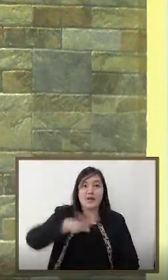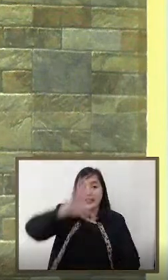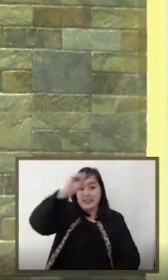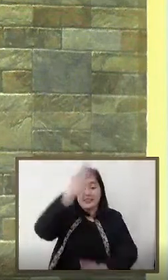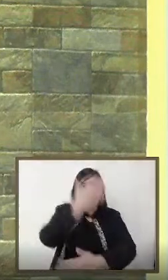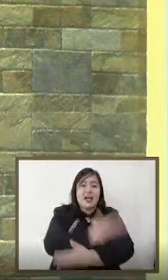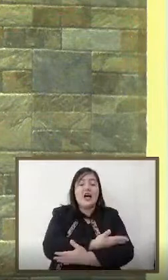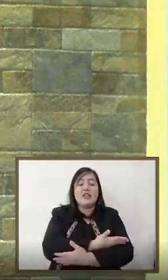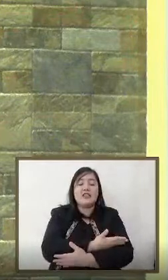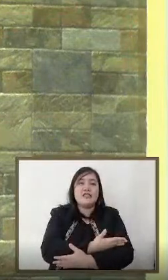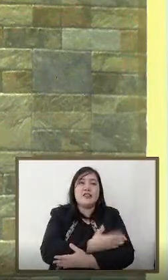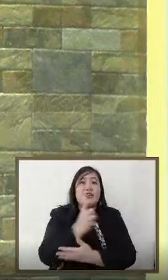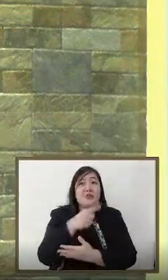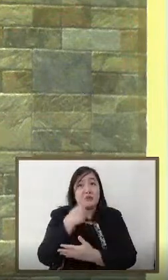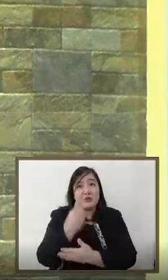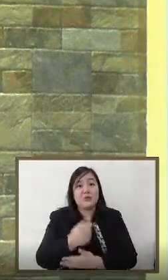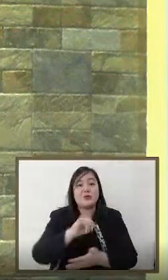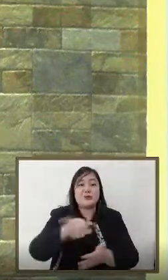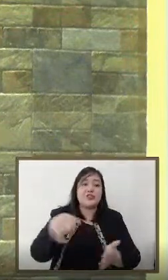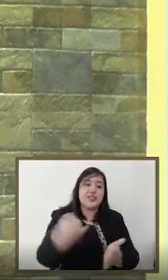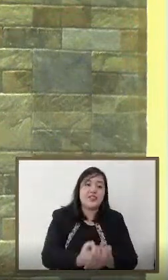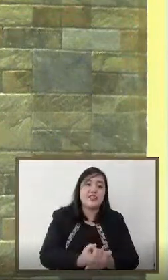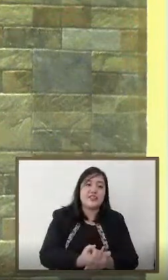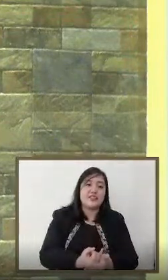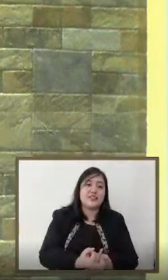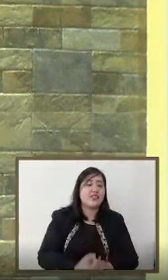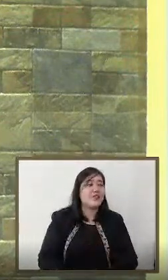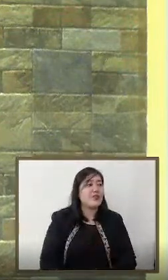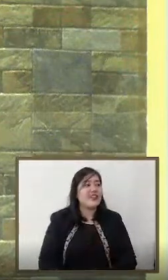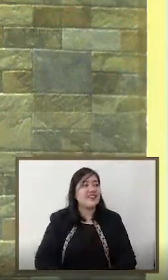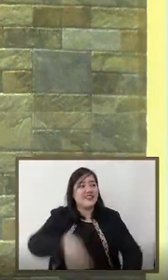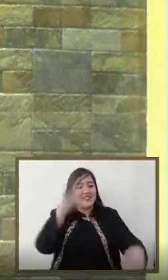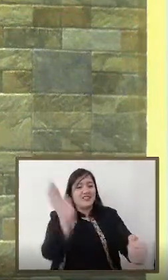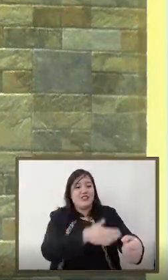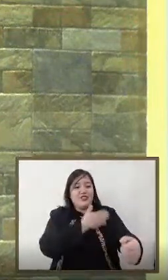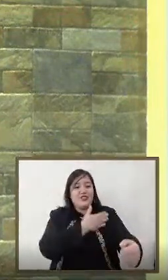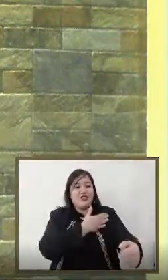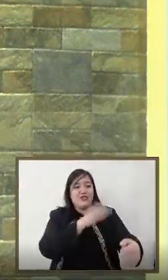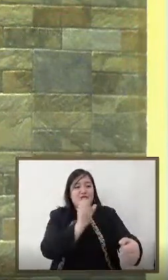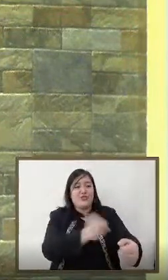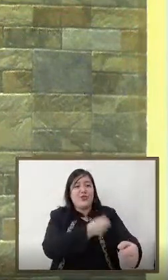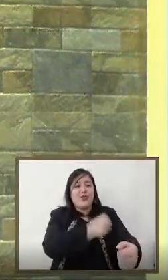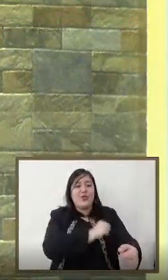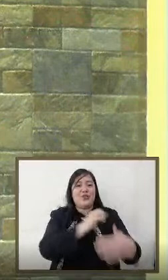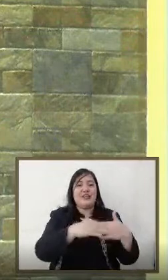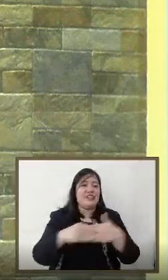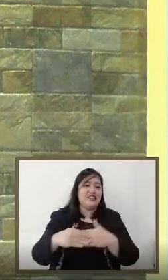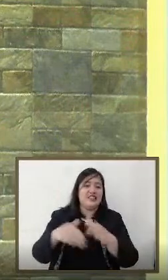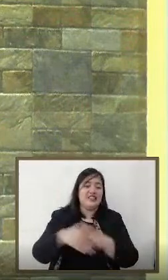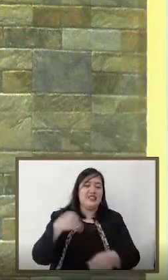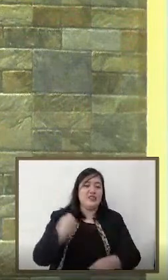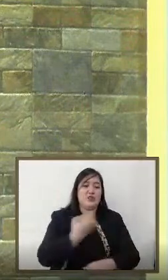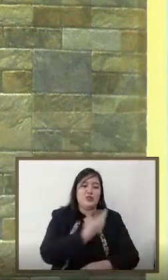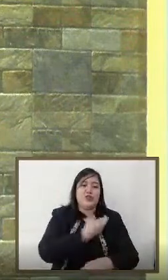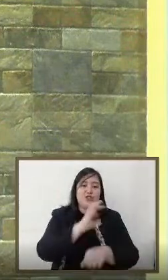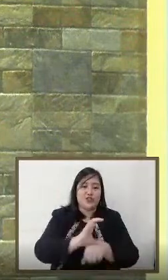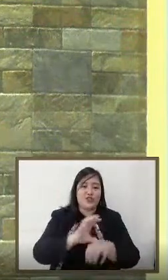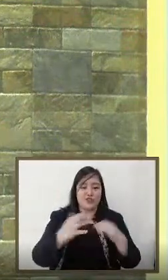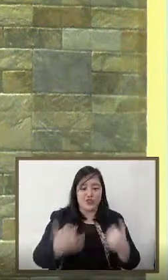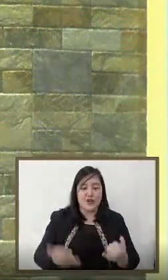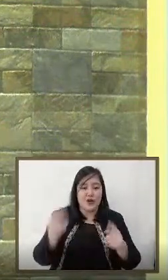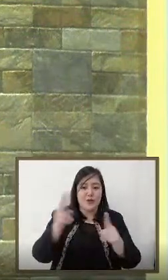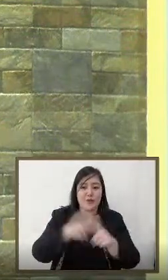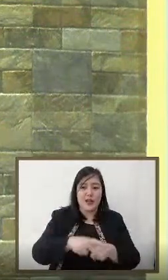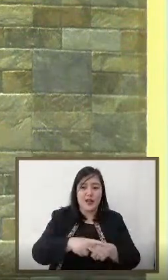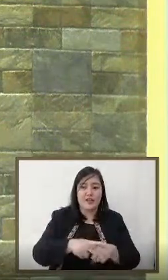juniors. Maraming salamat po. At kung meron pa akong nakalimutan na pasalamatan, ay alam po ng Panginoon na laman po